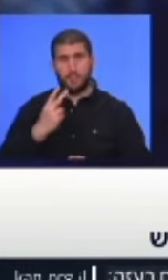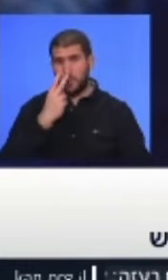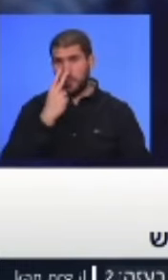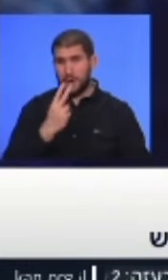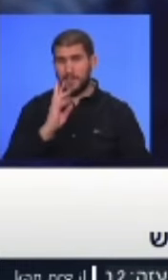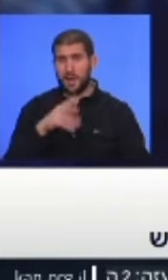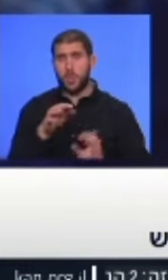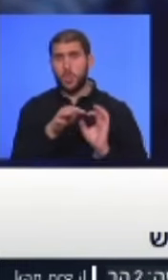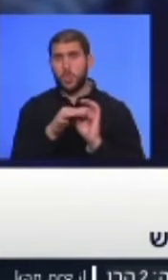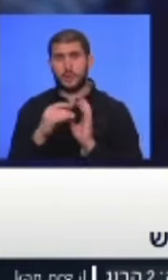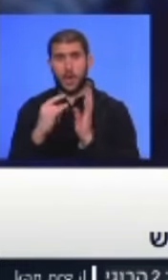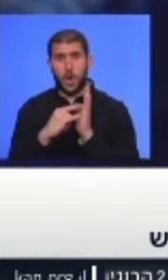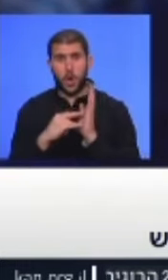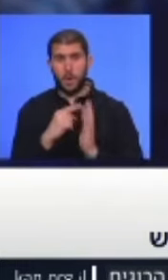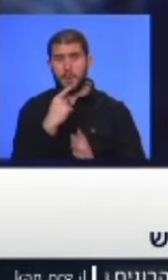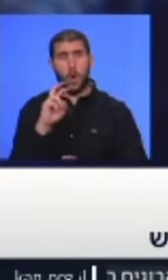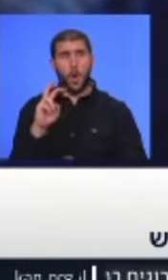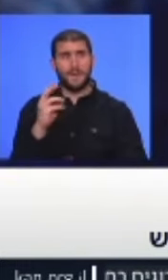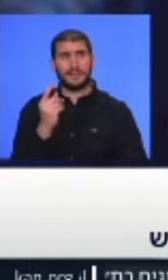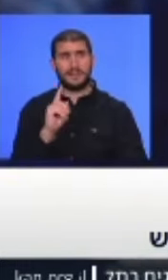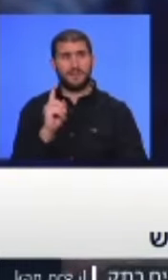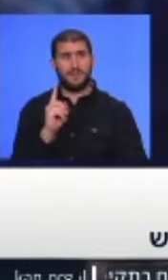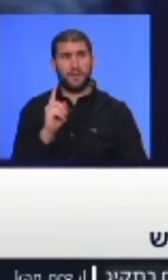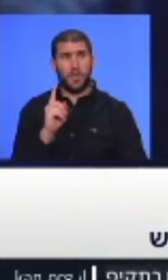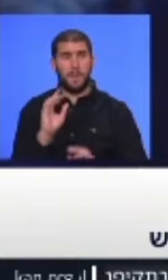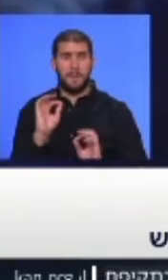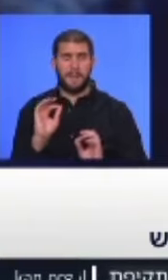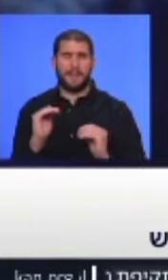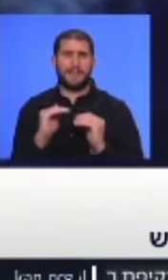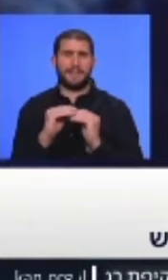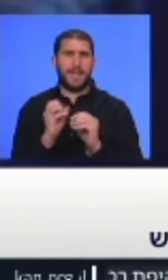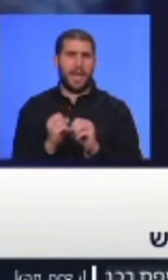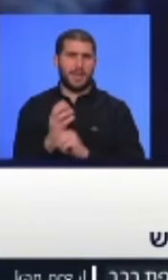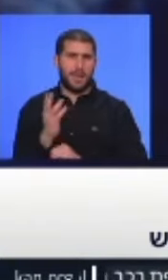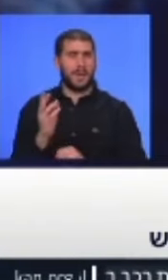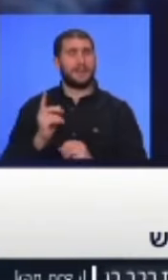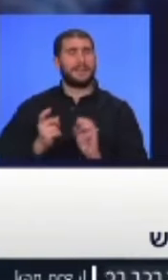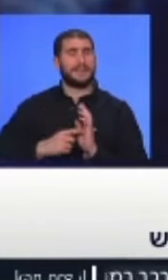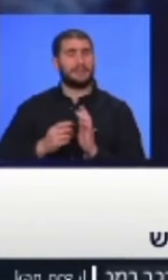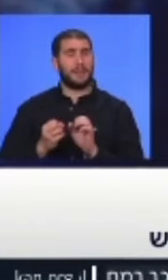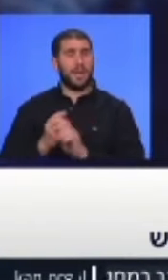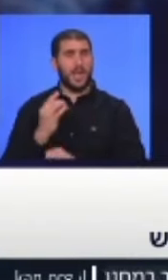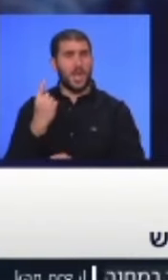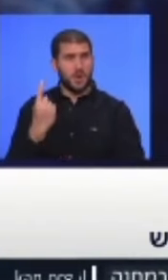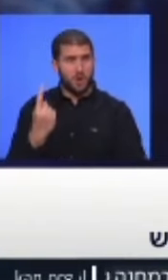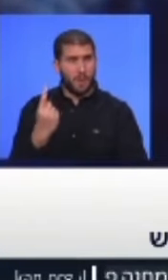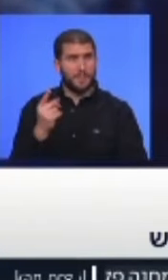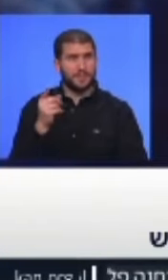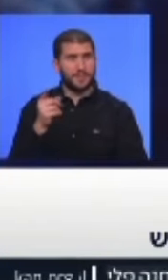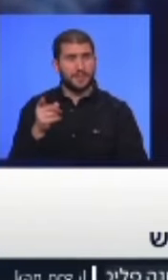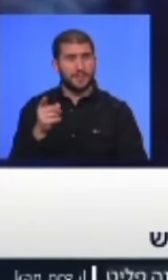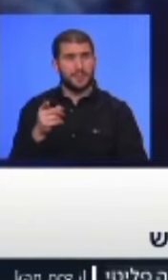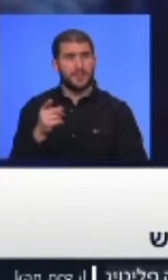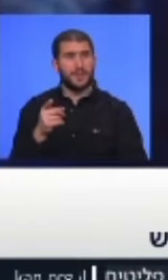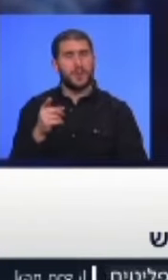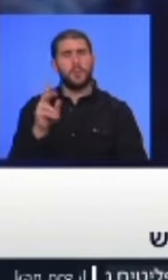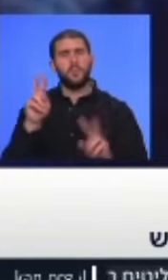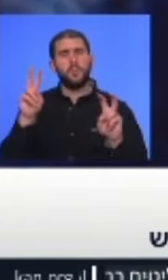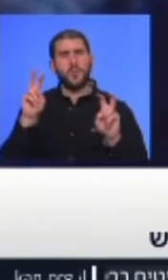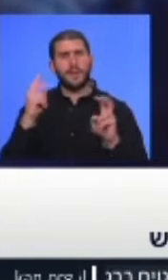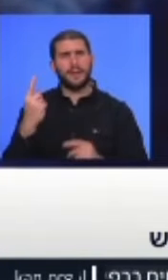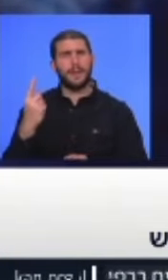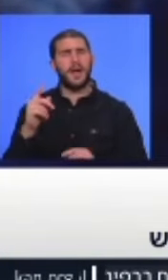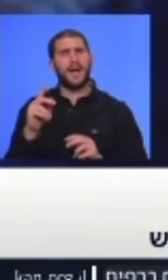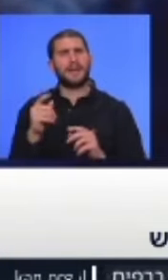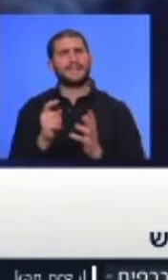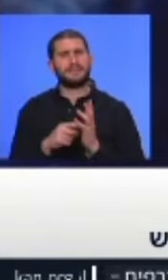נוסח החוק היבש, עופר כסיף לא עומד בעילה, באמת, של ההדחה שלו. העילה של ההדחה שלו מוגדרת באופן... העילה של